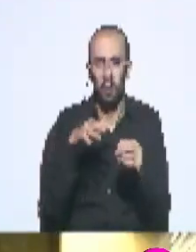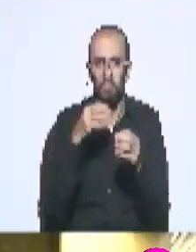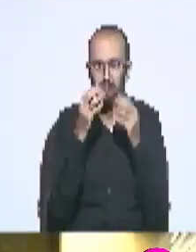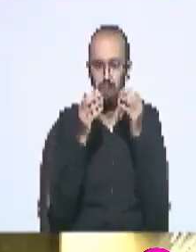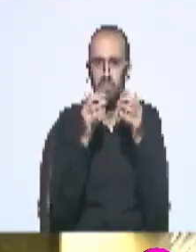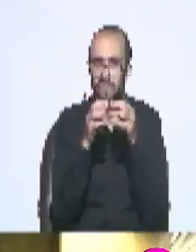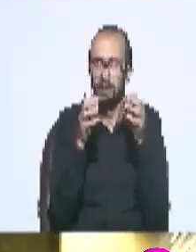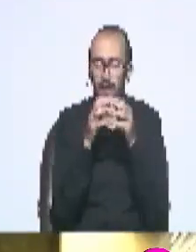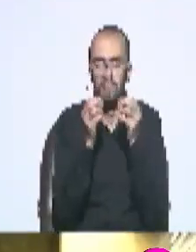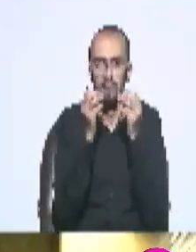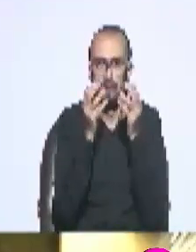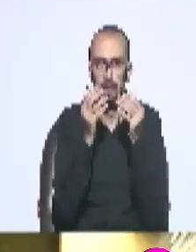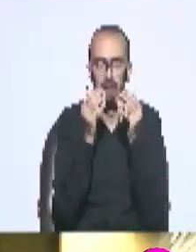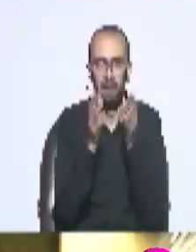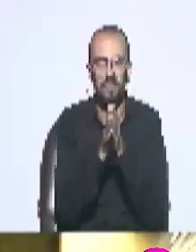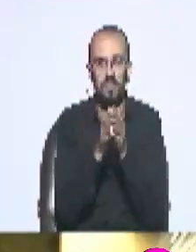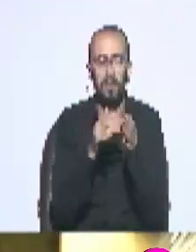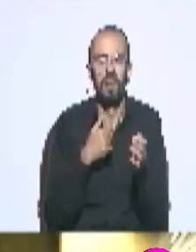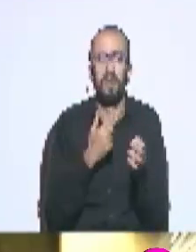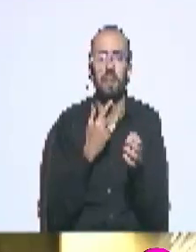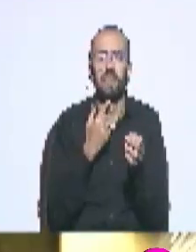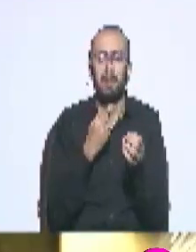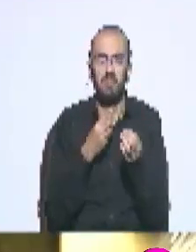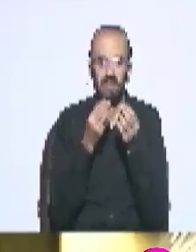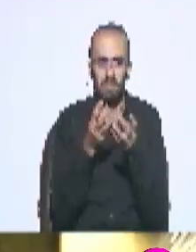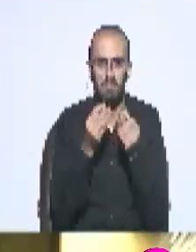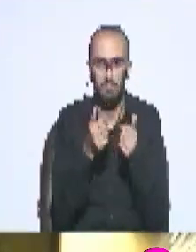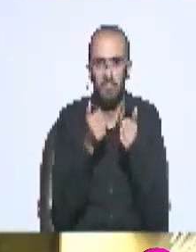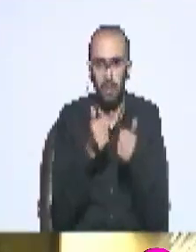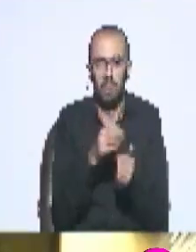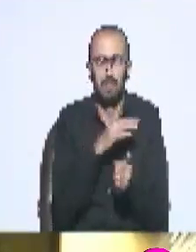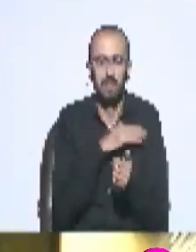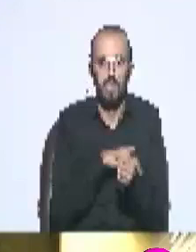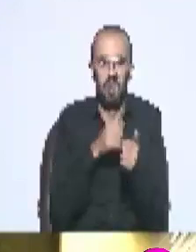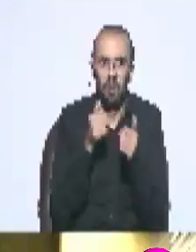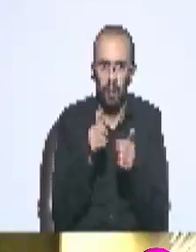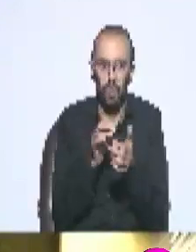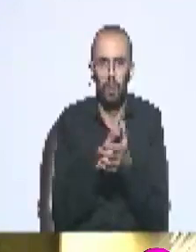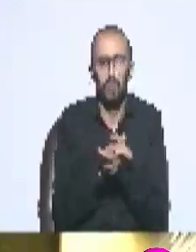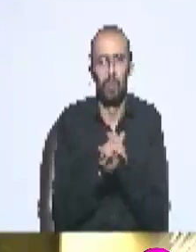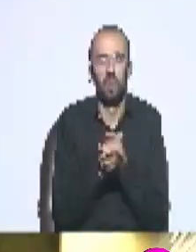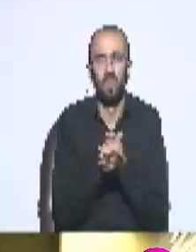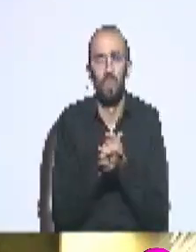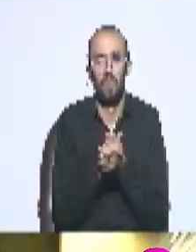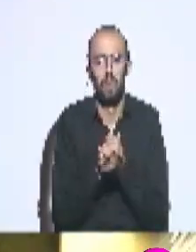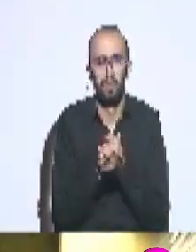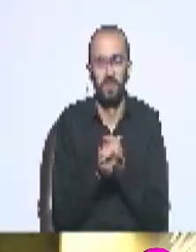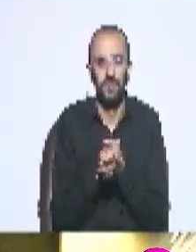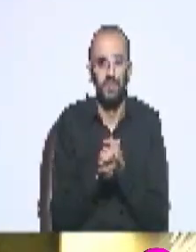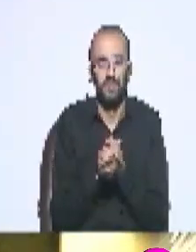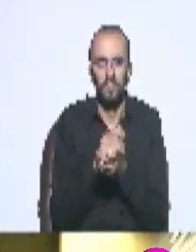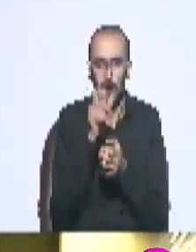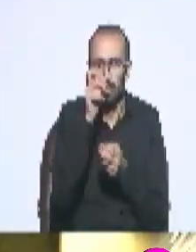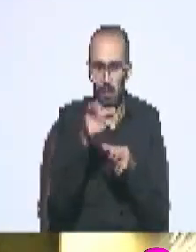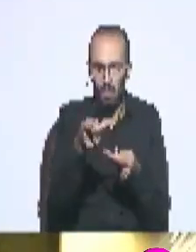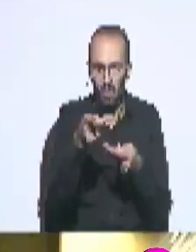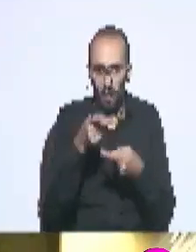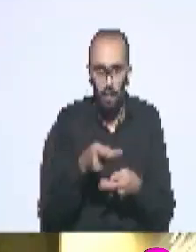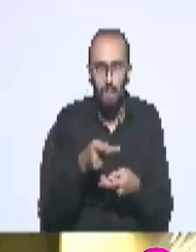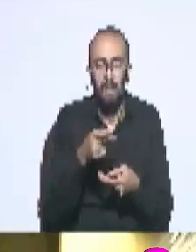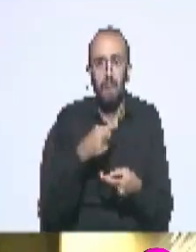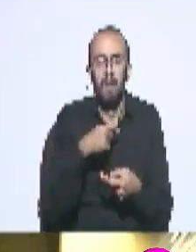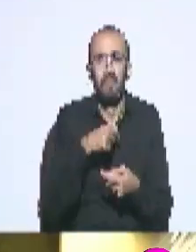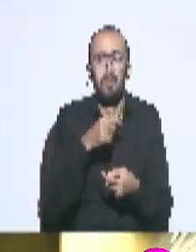بتمنى يعني اني اقدم لحضراتكم حاجات كويسه حاجات ان هي اطلع من الضيف كل حاجه